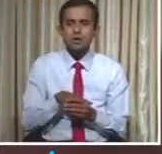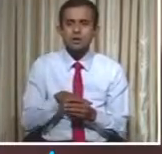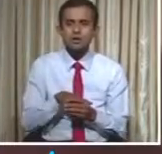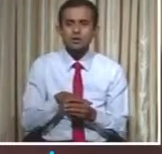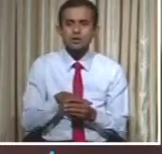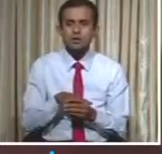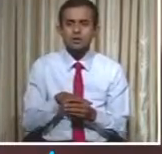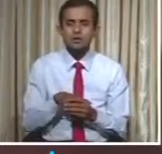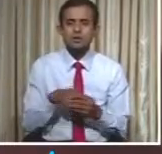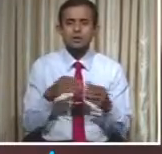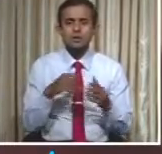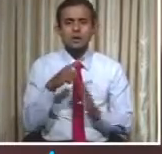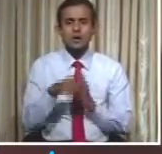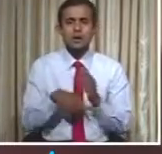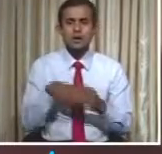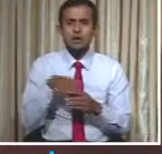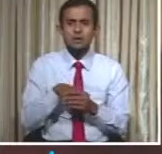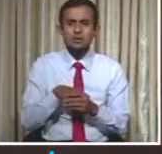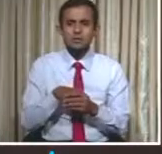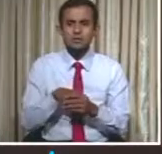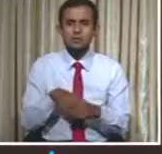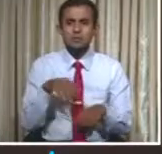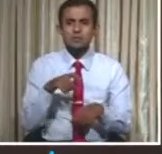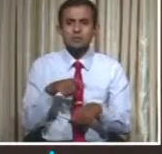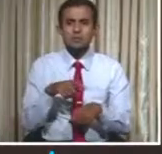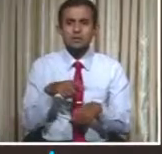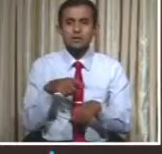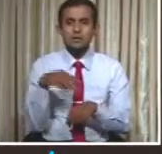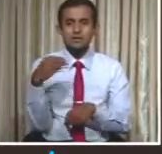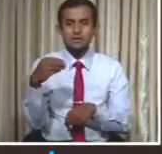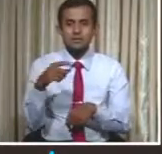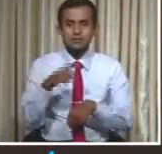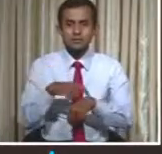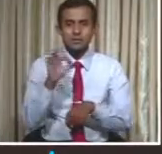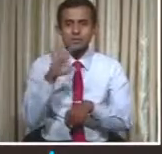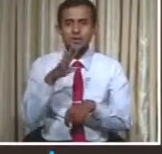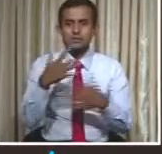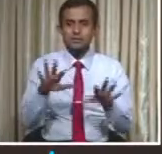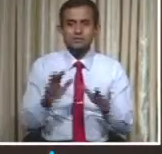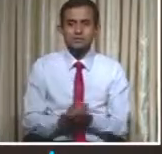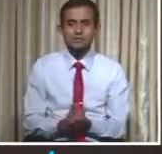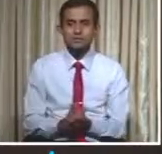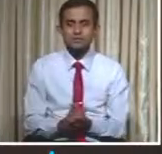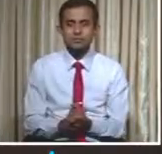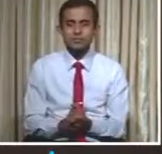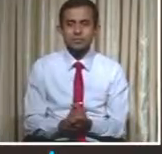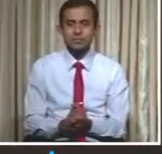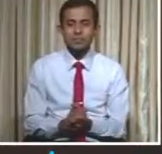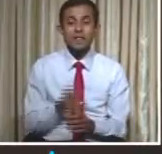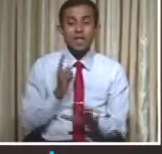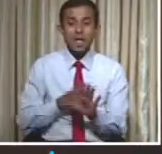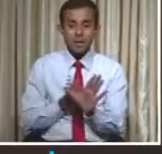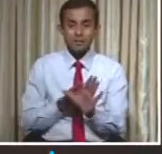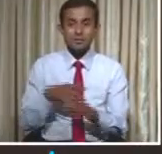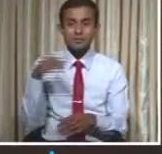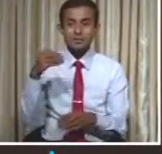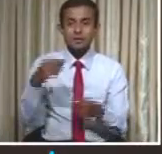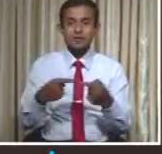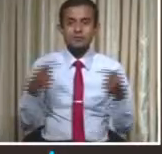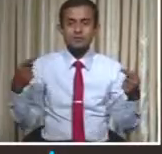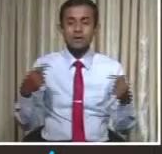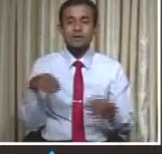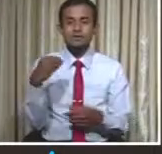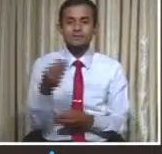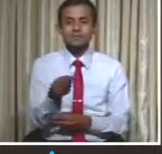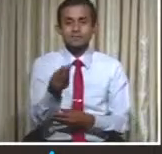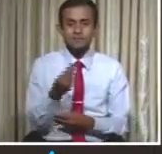දේශීය ආයතන නැත්නම් දේශීය ගරු මන්ත්‍රීතුමා ඔබතුමා ණයට ගත්ත විනාඩි 5ක් ඉවරයි. හරි. මම ඔබතුමා හැමදාම ණයට විරුද්ධව කතා කරන කෙනෙක් නෙවෙයි අද ණය